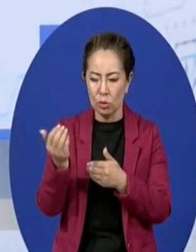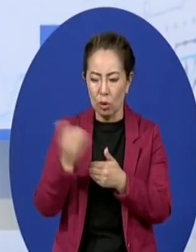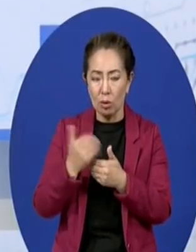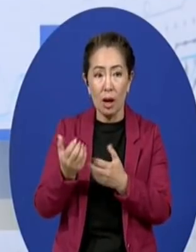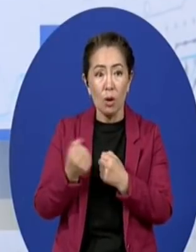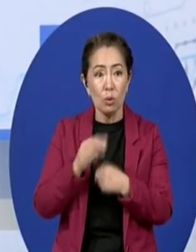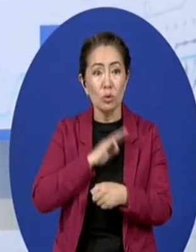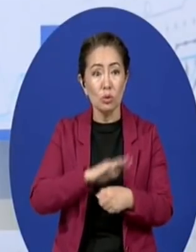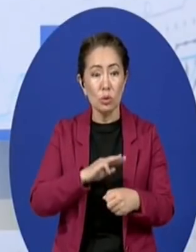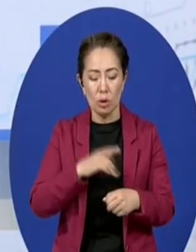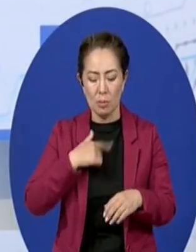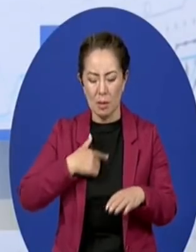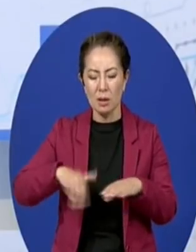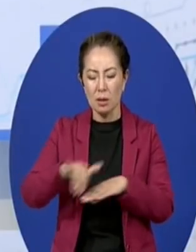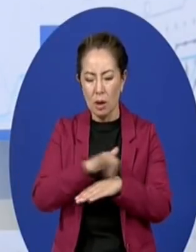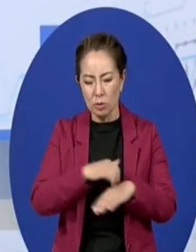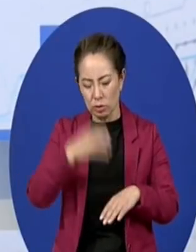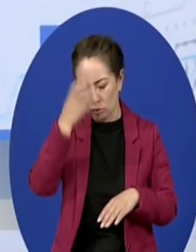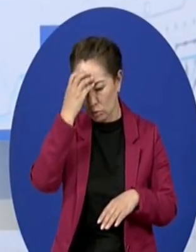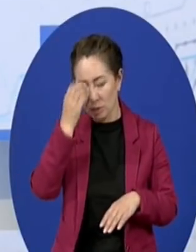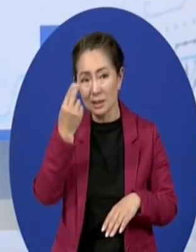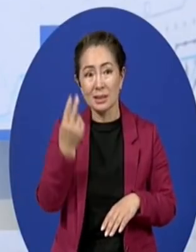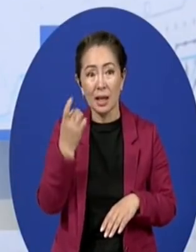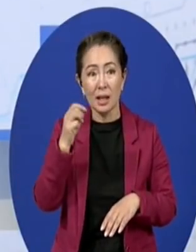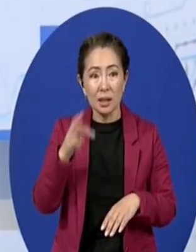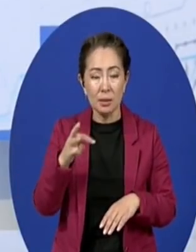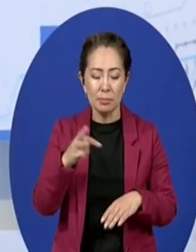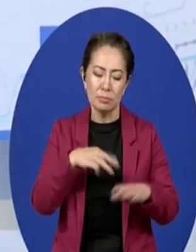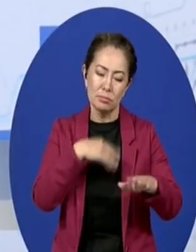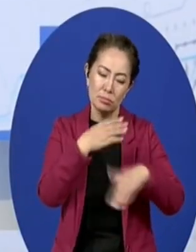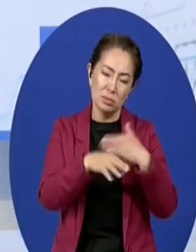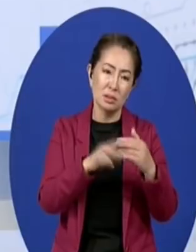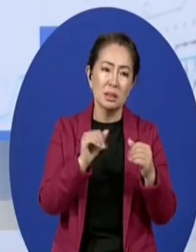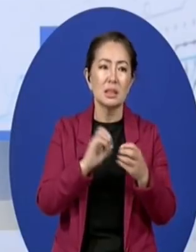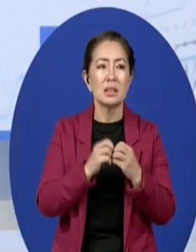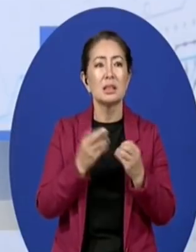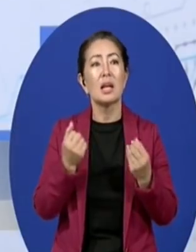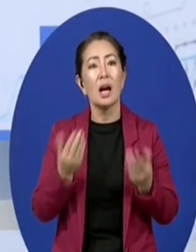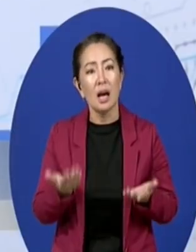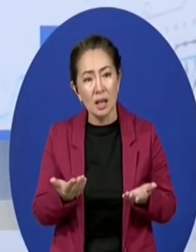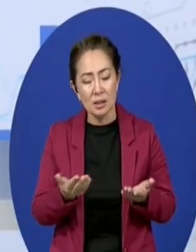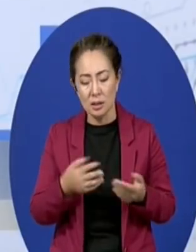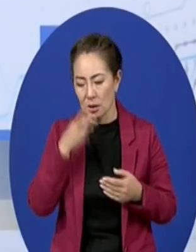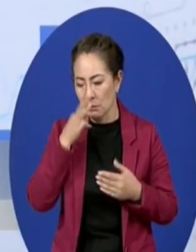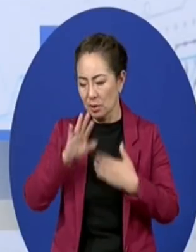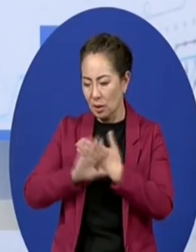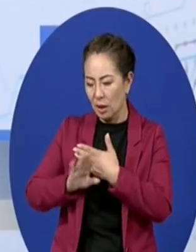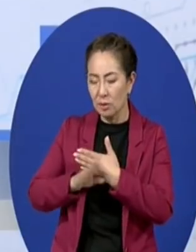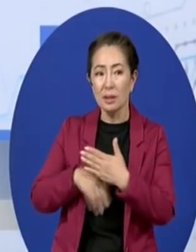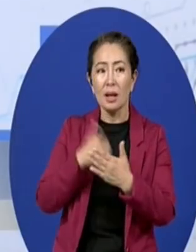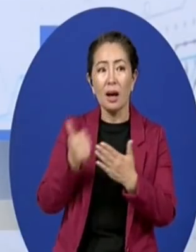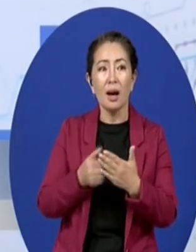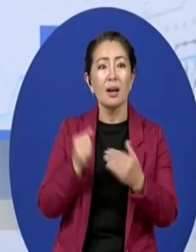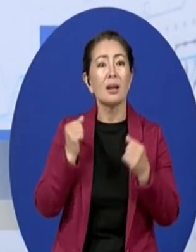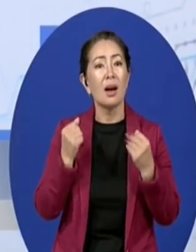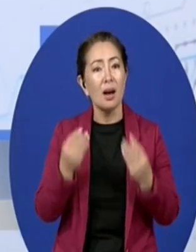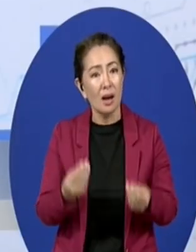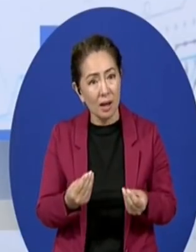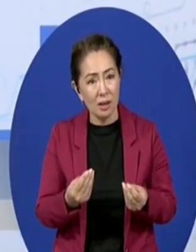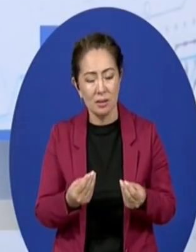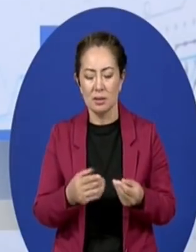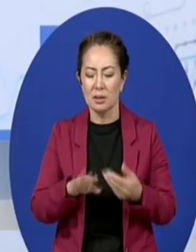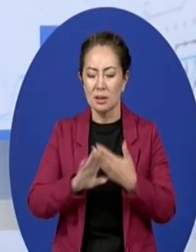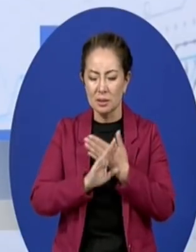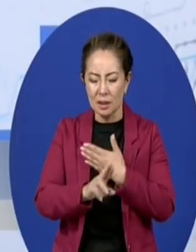тулд манай улс төрийнхөө цахим шилжилтийг хэрхэн хэрэгжүүлж байна вэ? Мэдээллийн аюулгүй байдлыг нь хэрхэн хангаж байна вэ? За